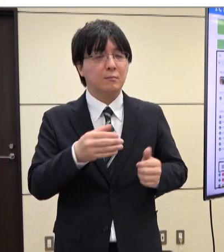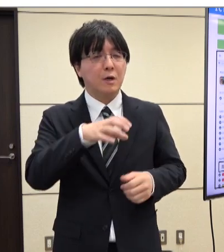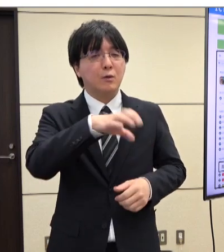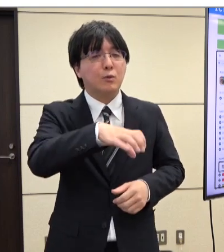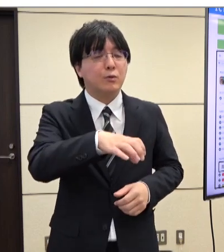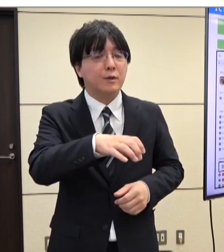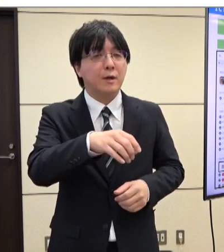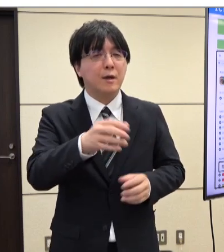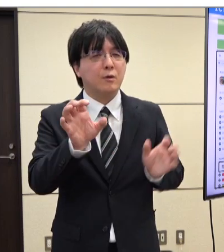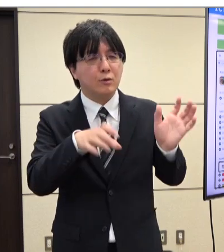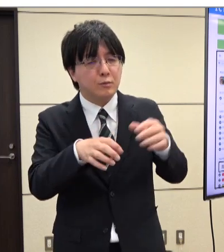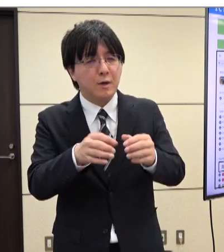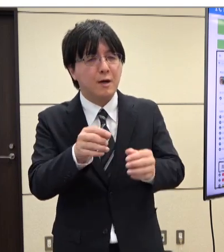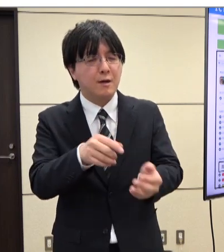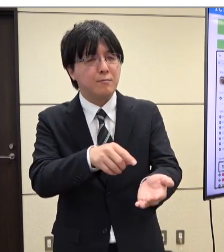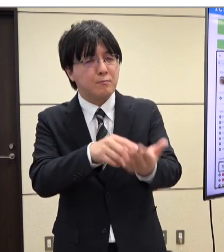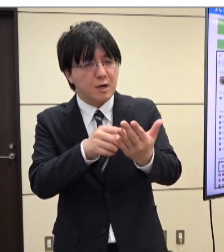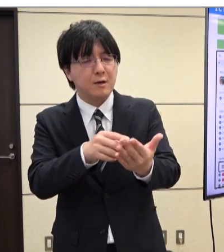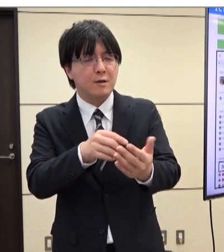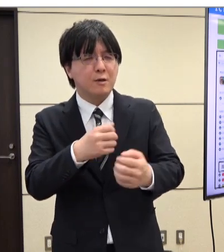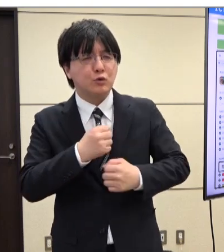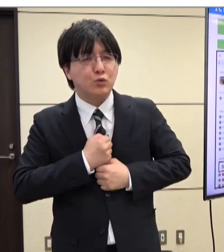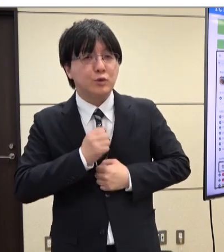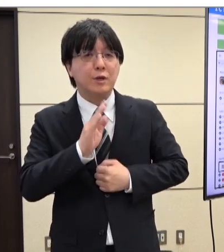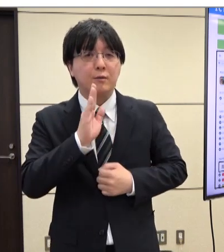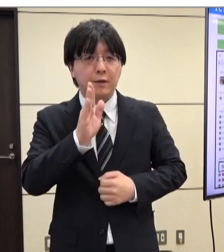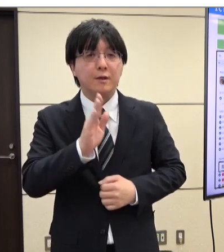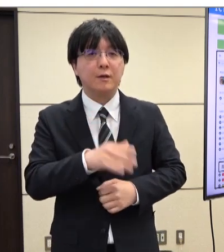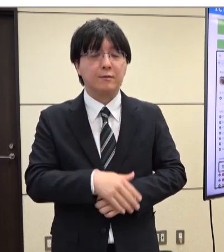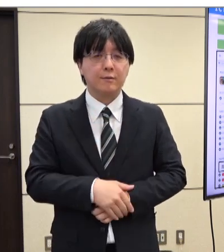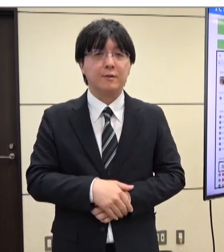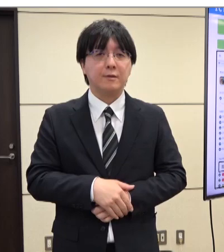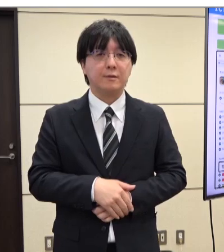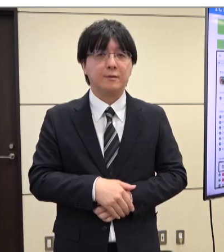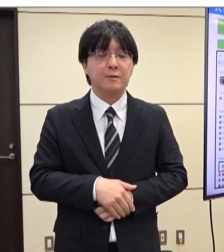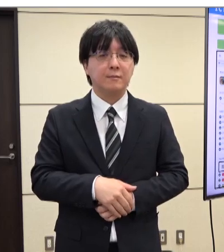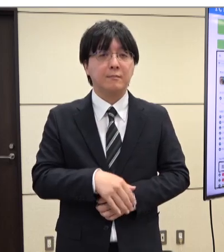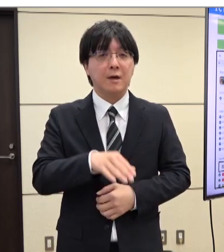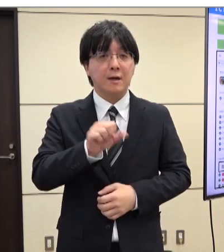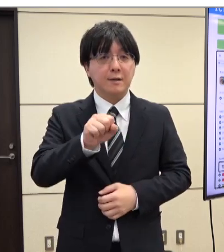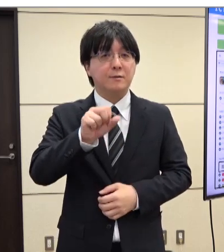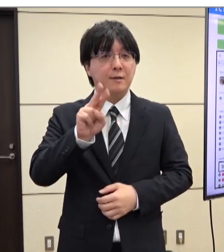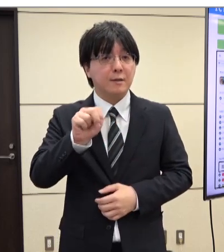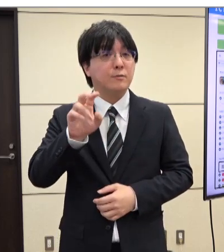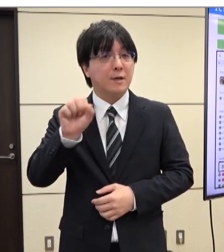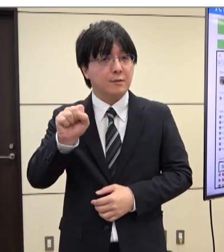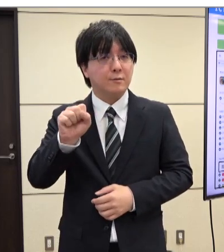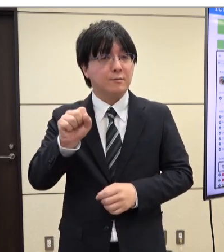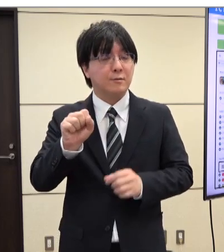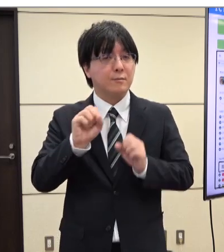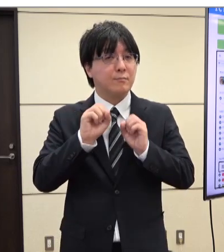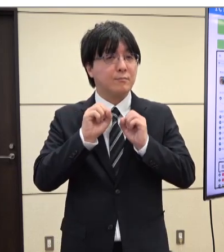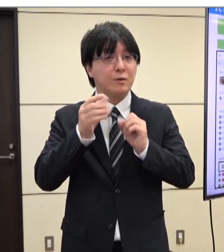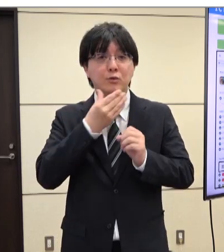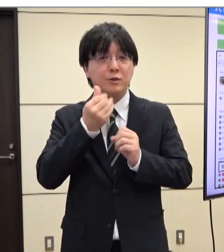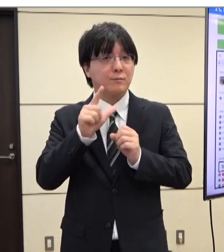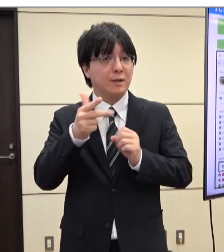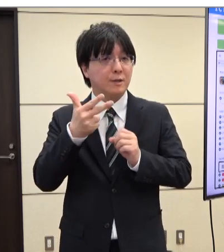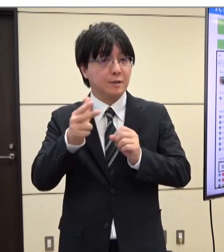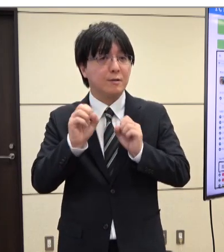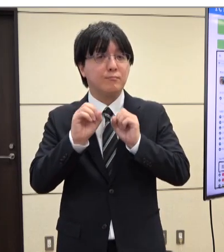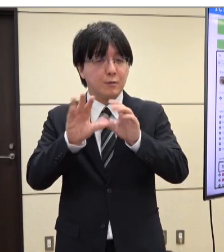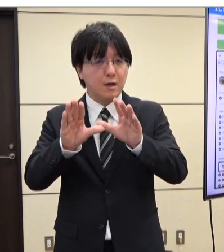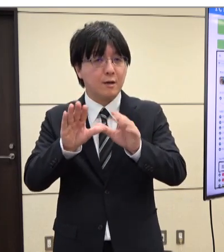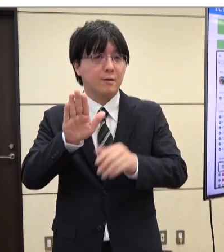意してくださいみたいなこうパトロール広報が流れるような、 我々 SNS の感覚で流したりしますね。 でそれはこれでも使